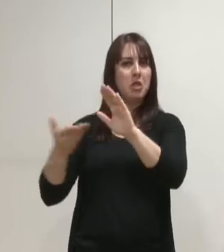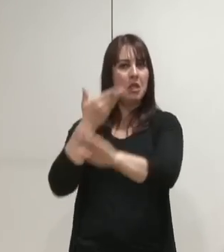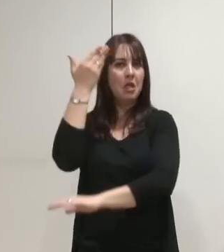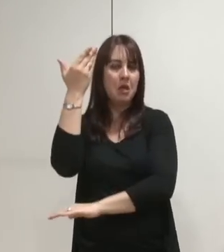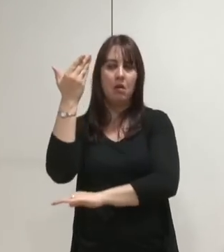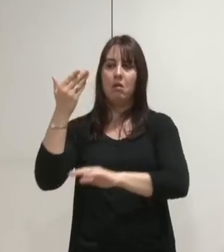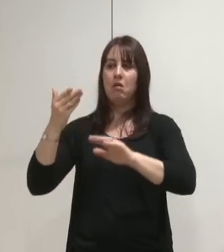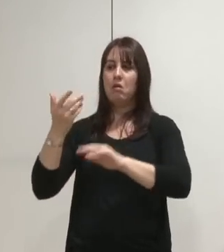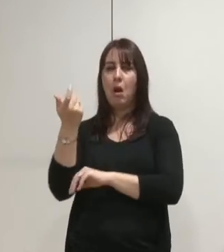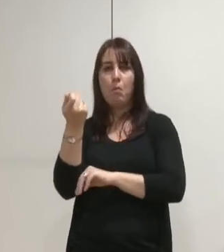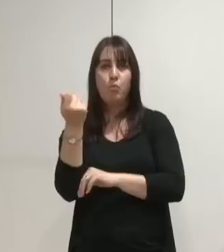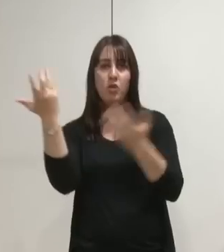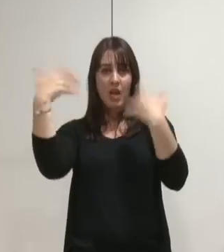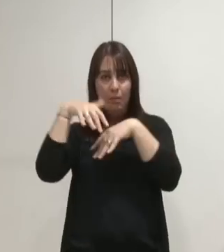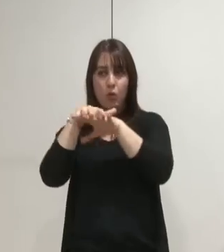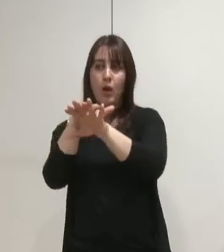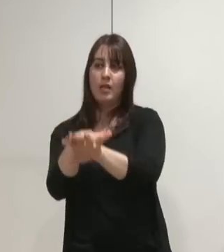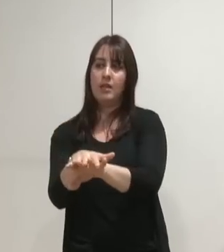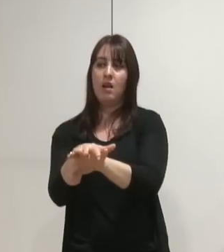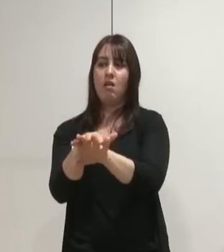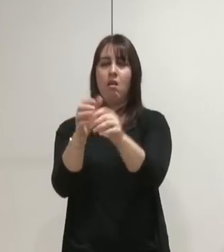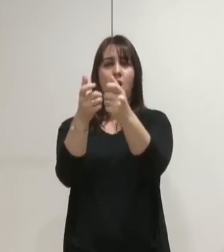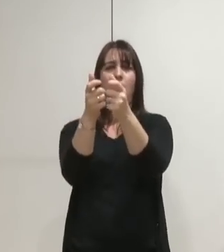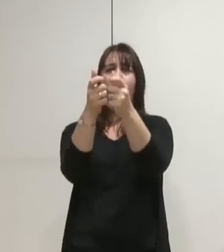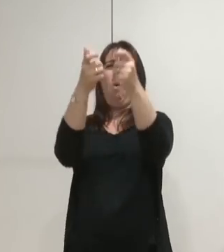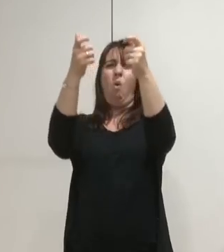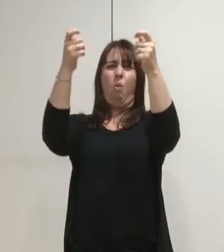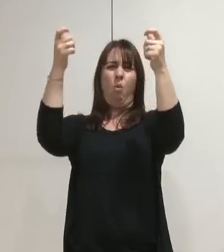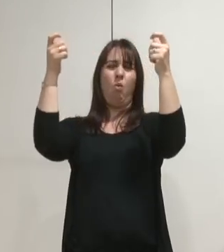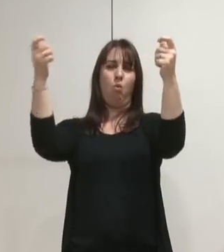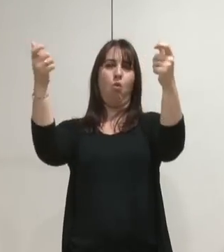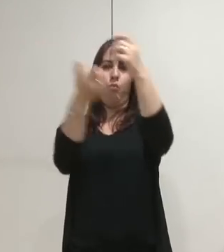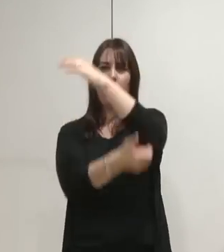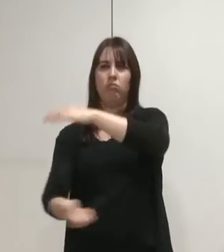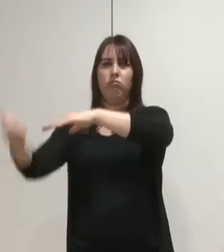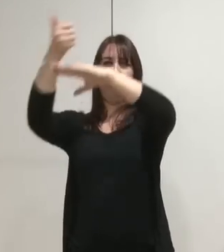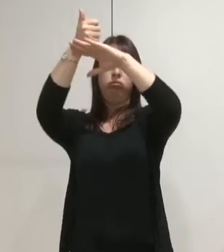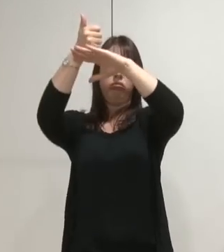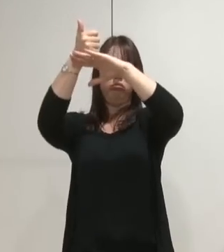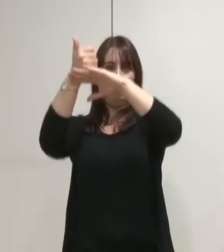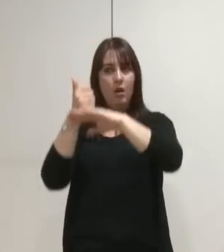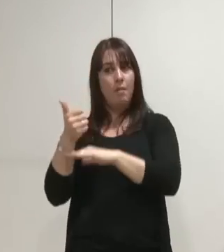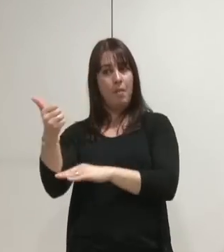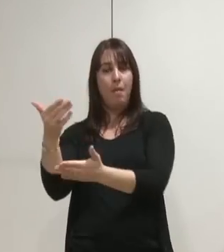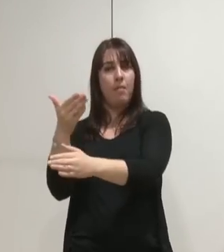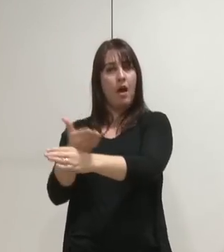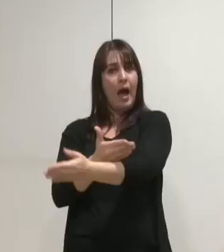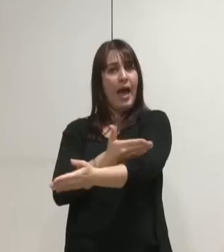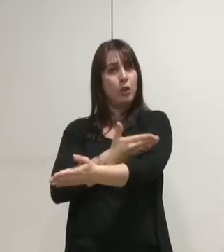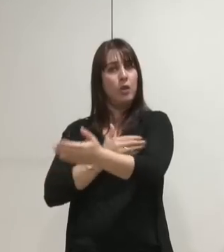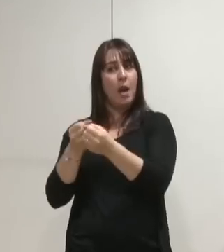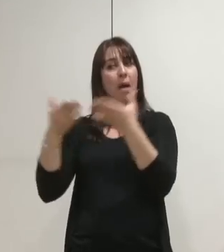mutualisé à l'échelle d'un grand groupe industriel tout en restant l'actionnaire